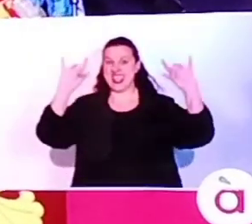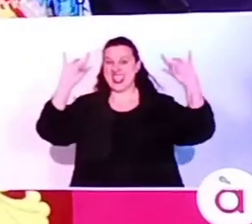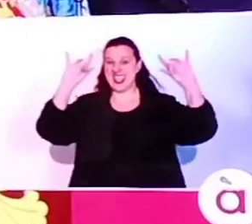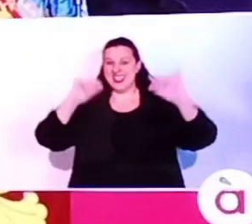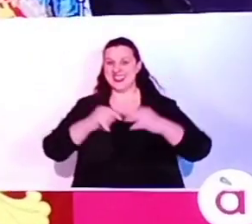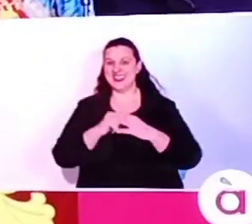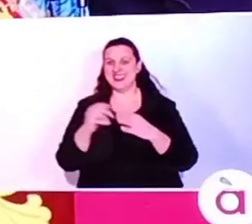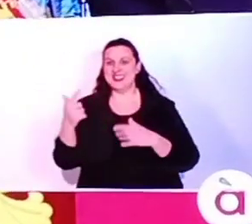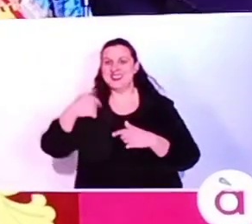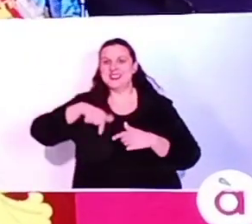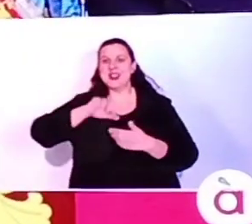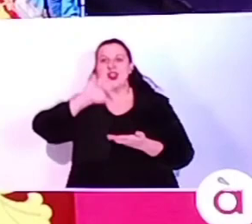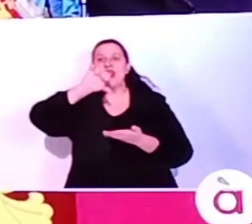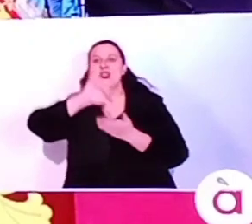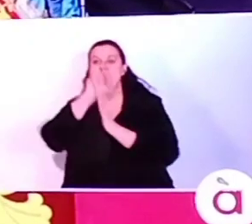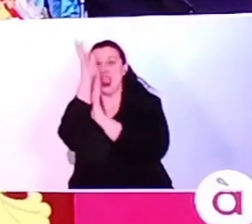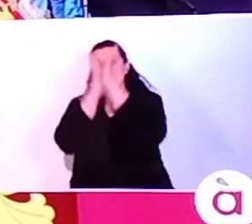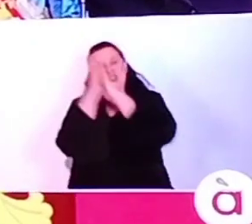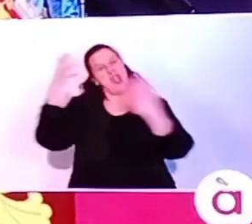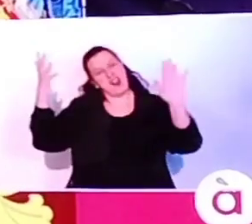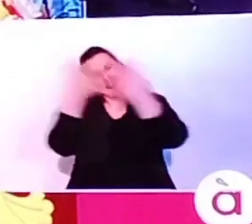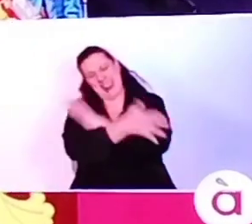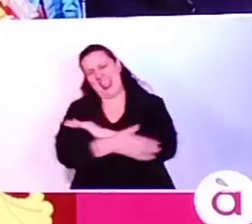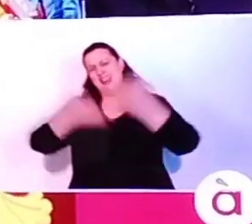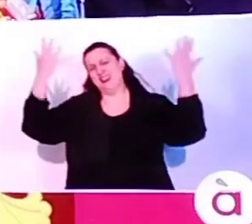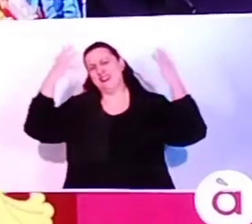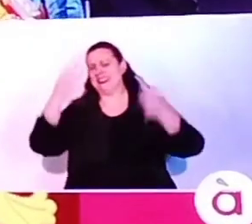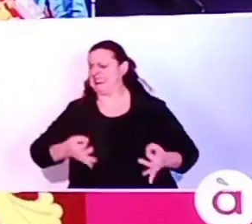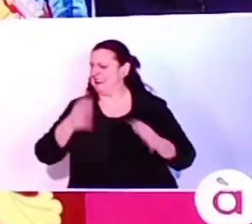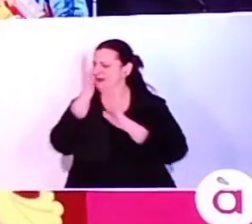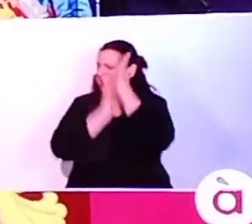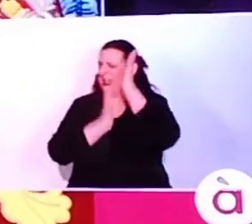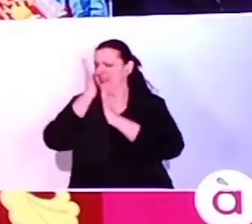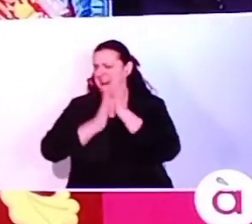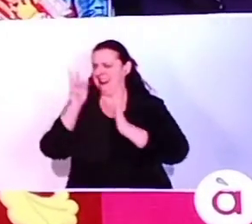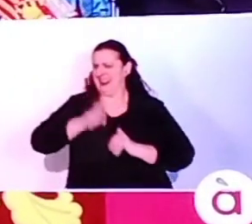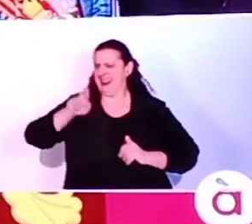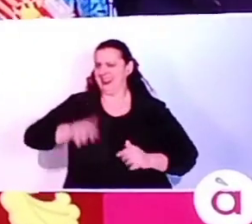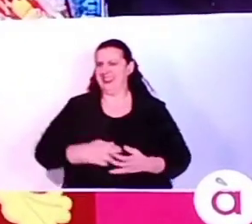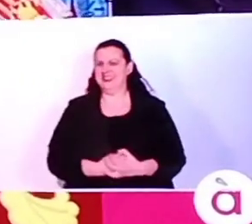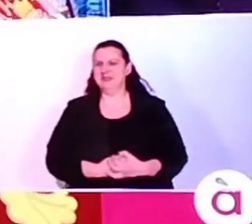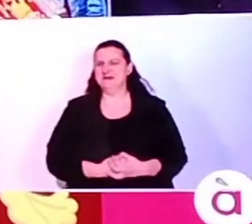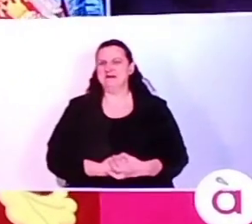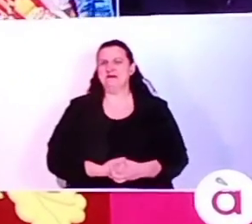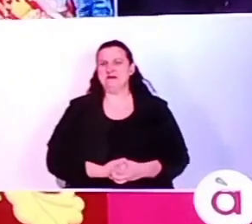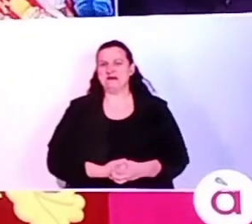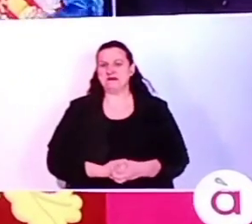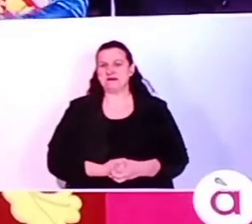Estela, endavant. Som la ciutat de la flama eterna. Que valenta, mira-la.